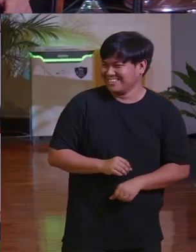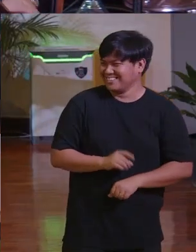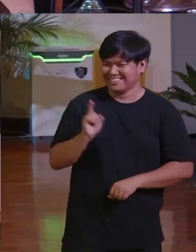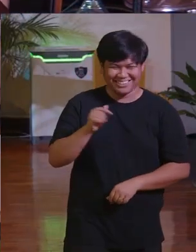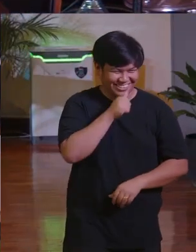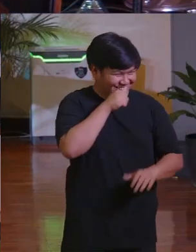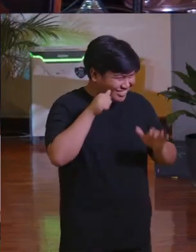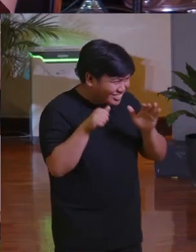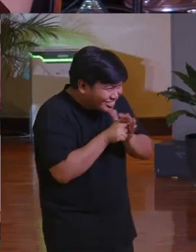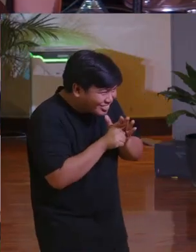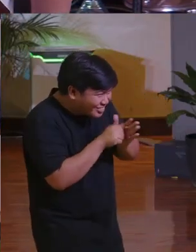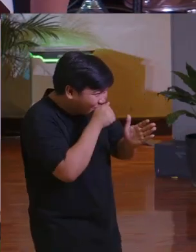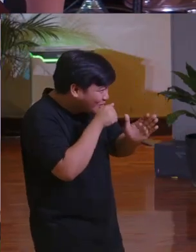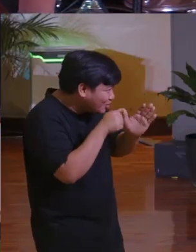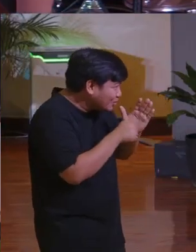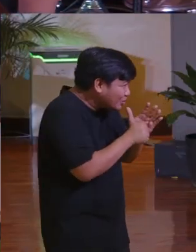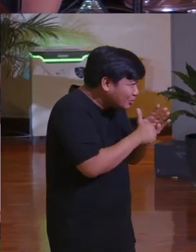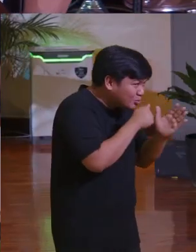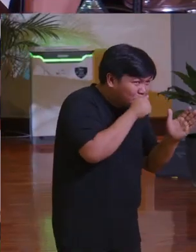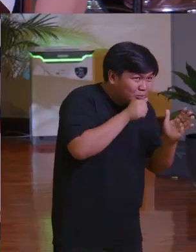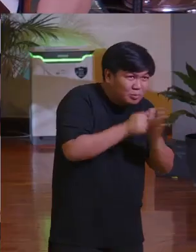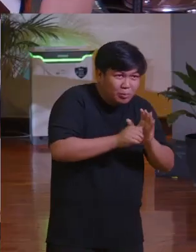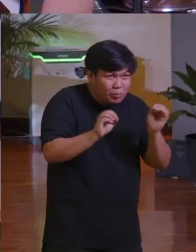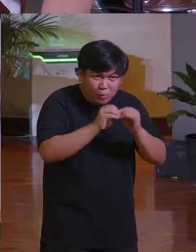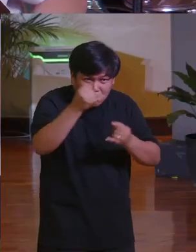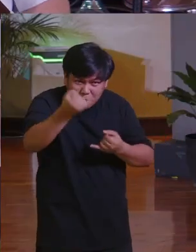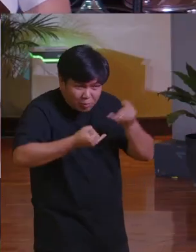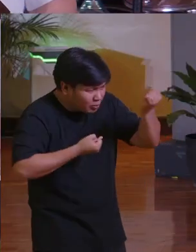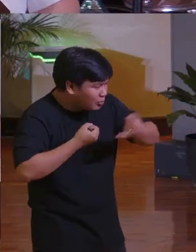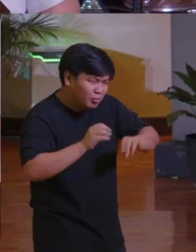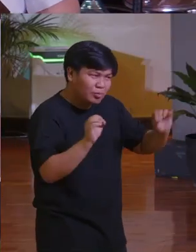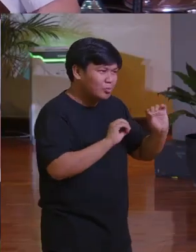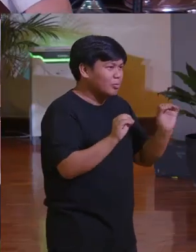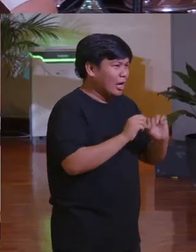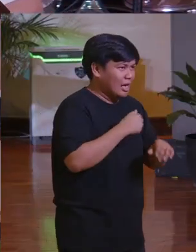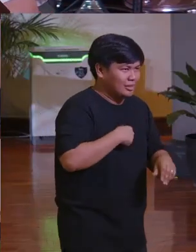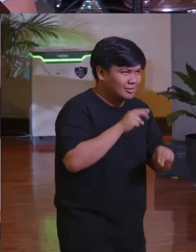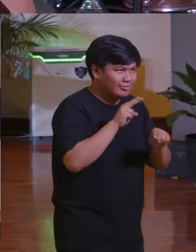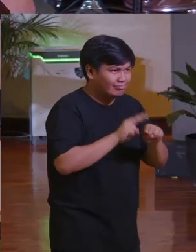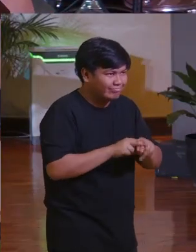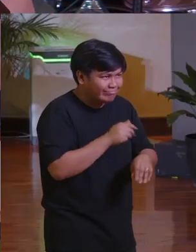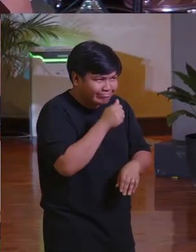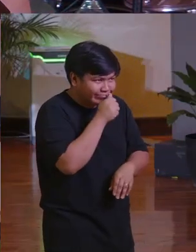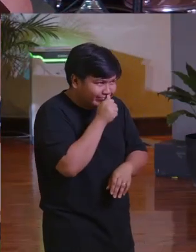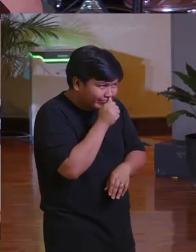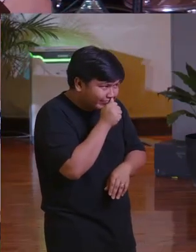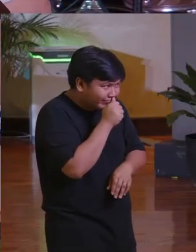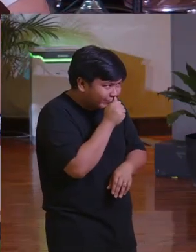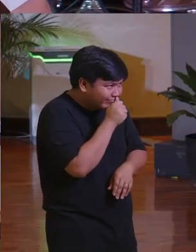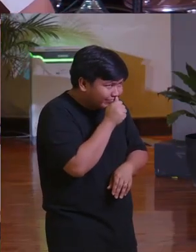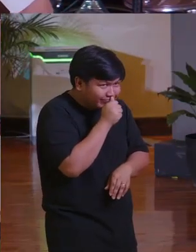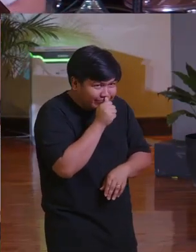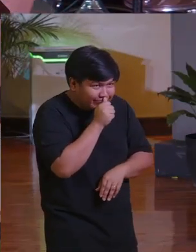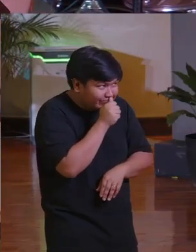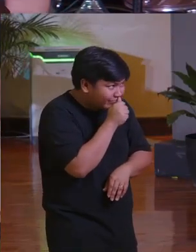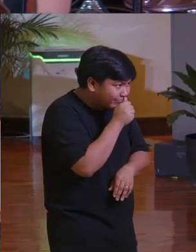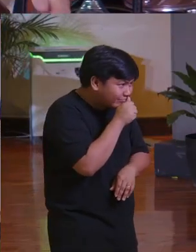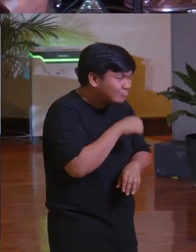Magtatago ako doon, hindi ako kilala, nasa likod lang ako. Nakaupo, tahimik. No.